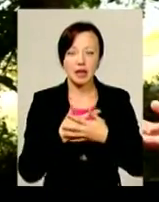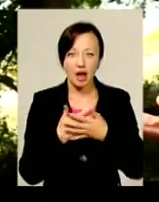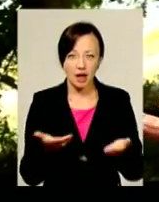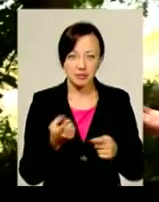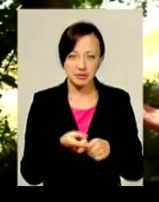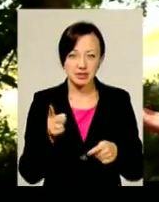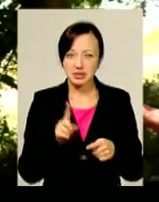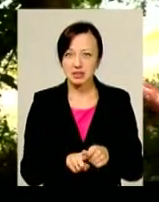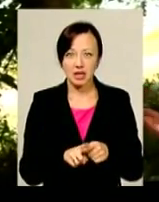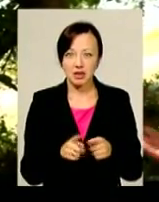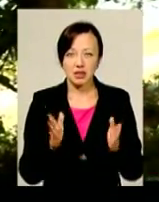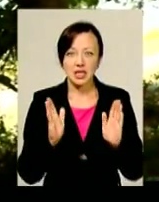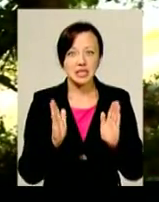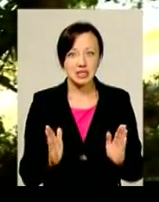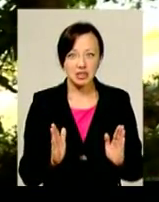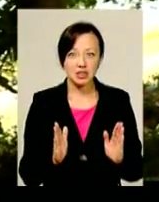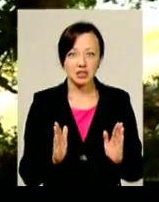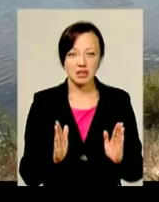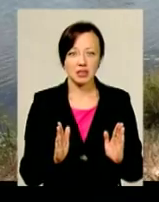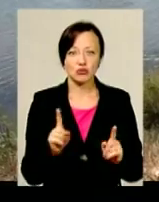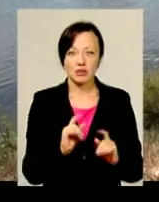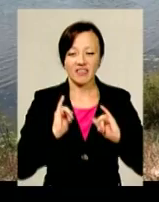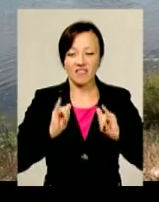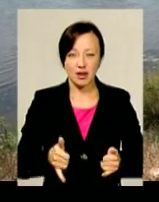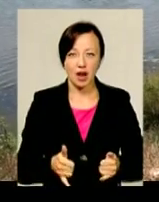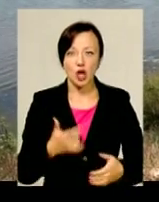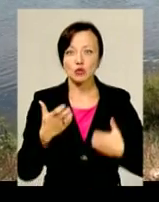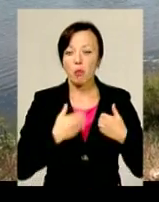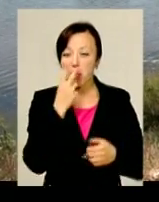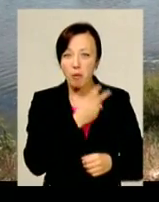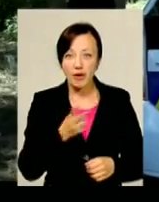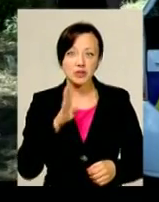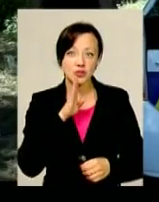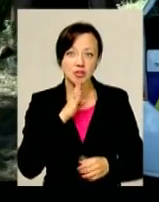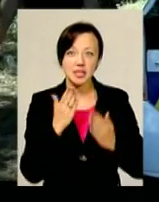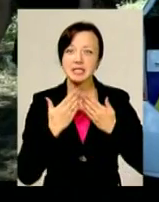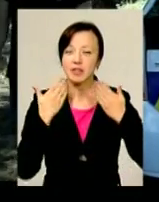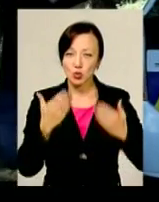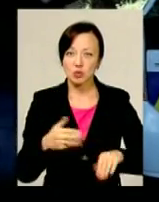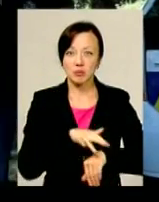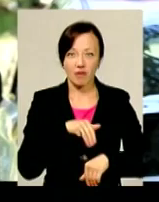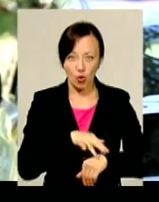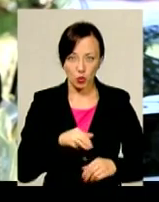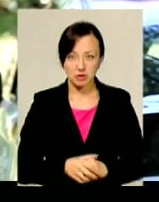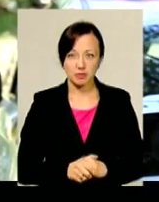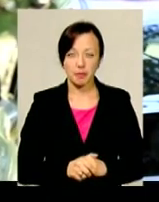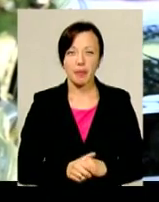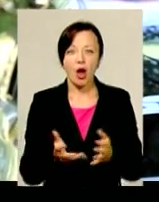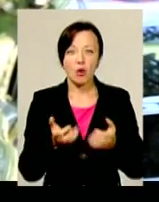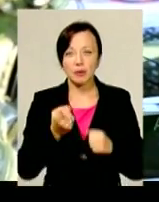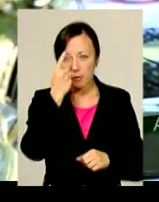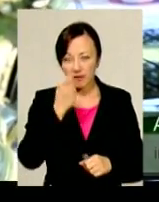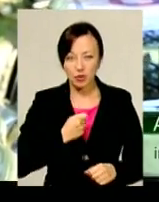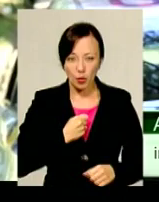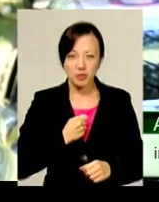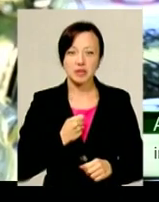Ну це не без того, тільки що виляли десь. Стурбована побаченим, пані Галина звернулася до правоохоронців. Отримано повідомлення, а